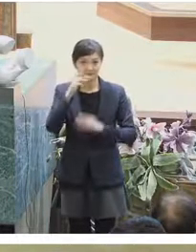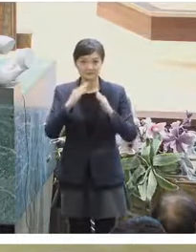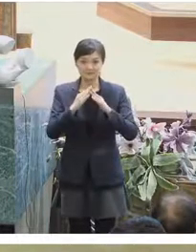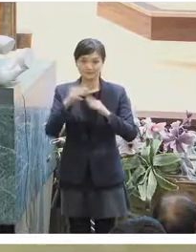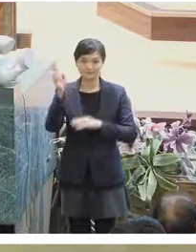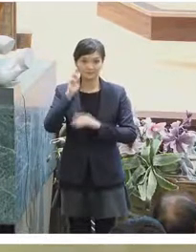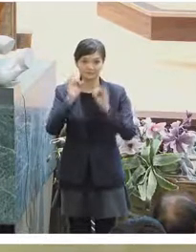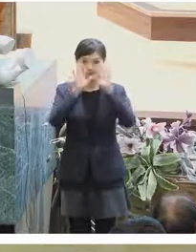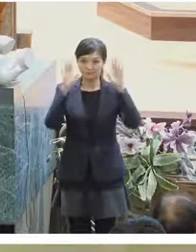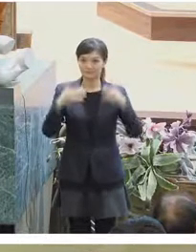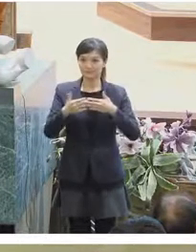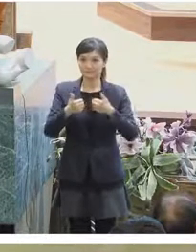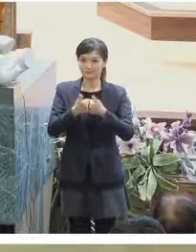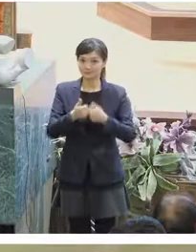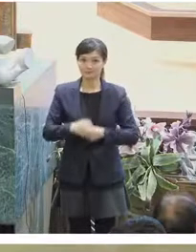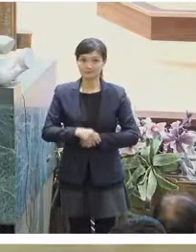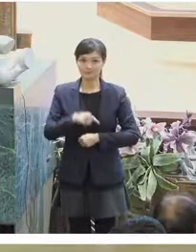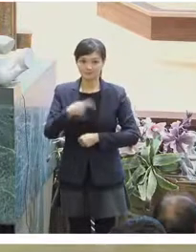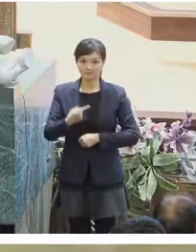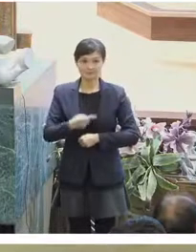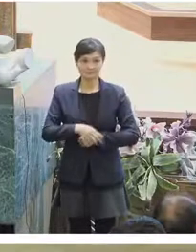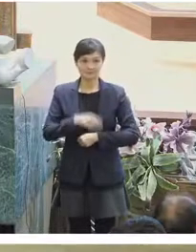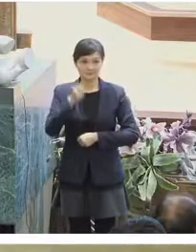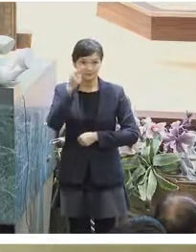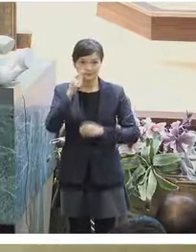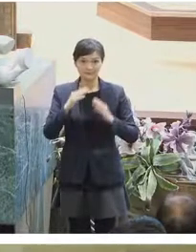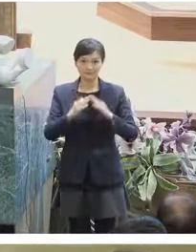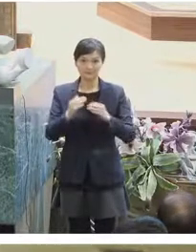辉协进会与台南市的好和气。